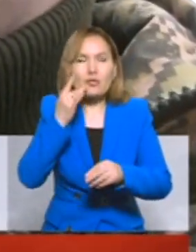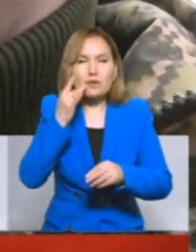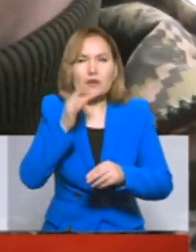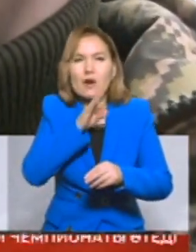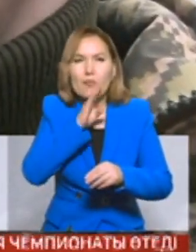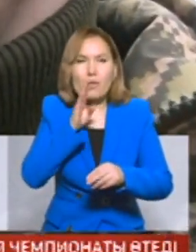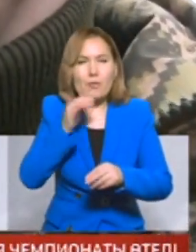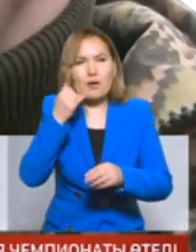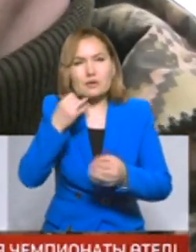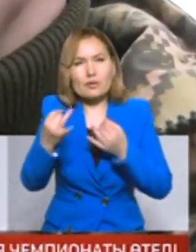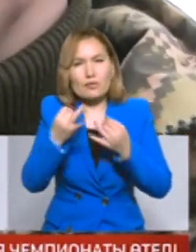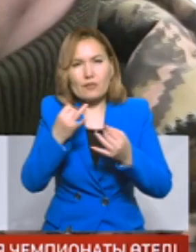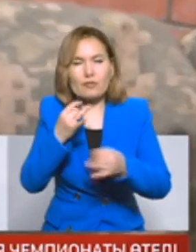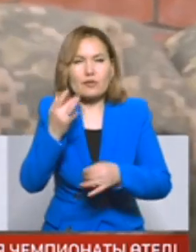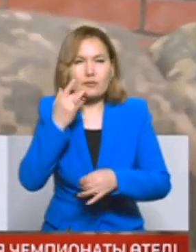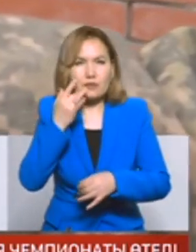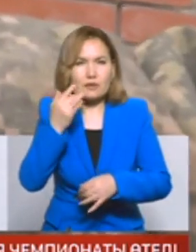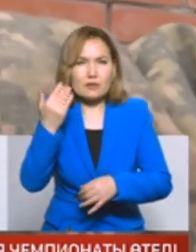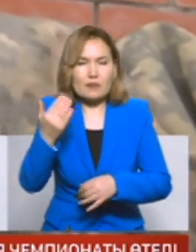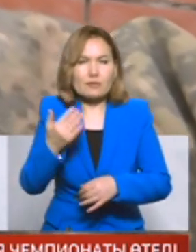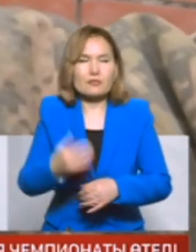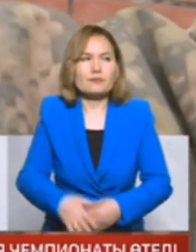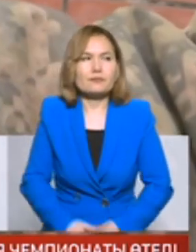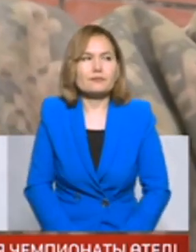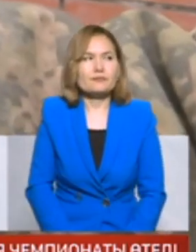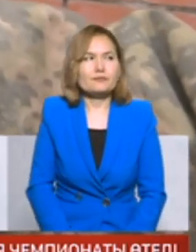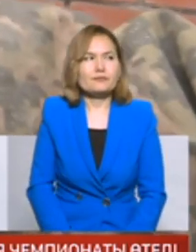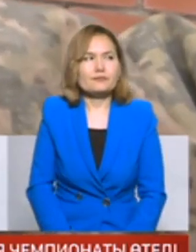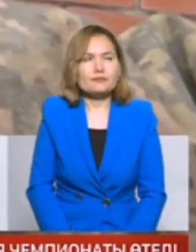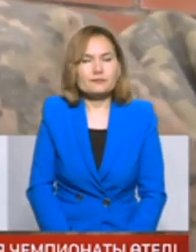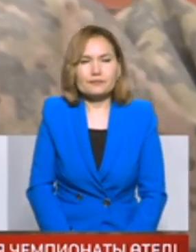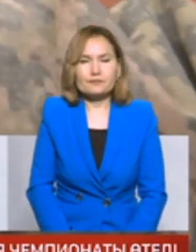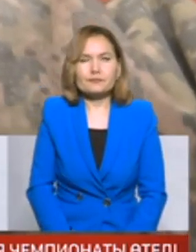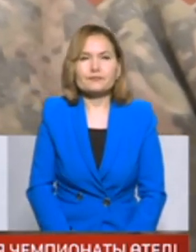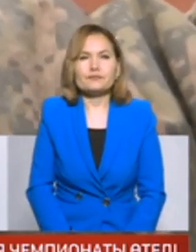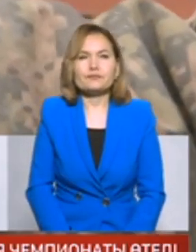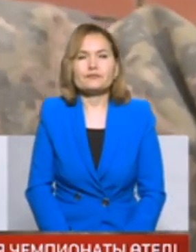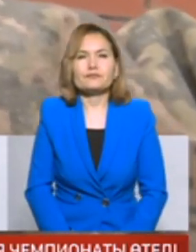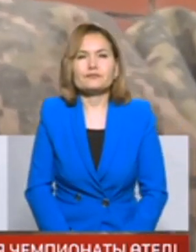тілдесіп, бір сергі бала екен. Қалайсыздар?